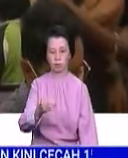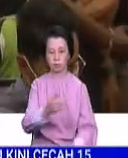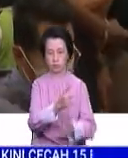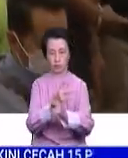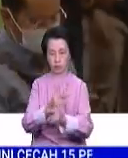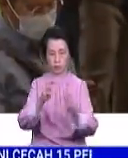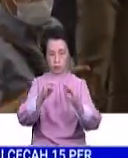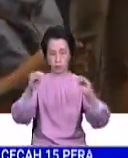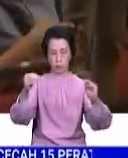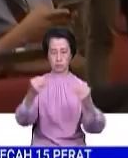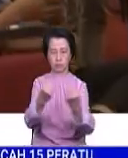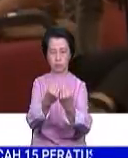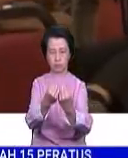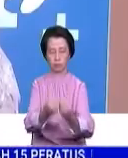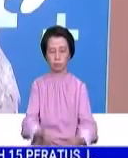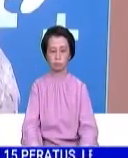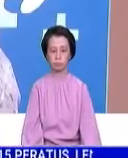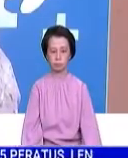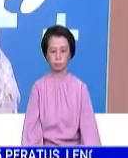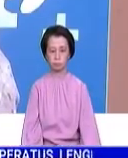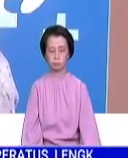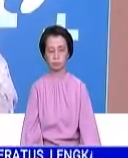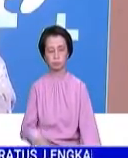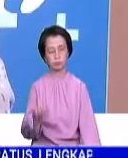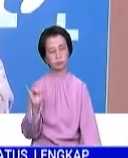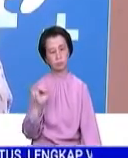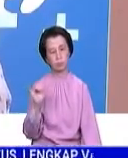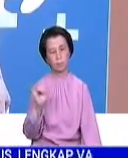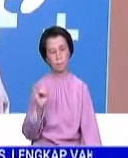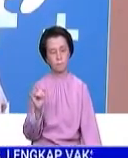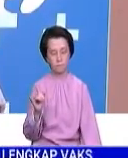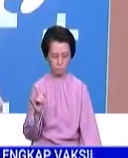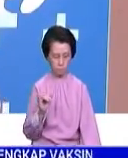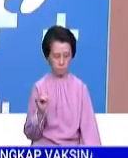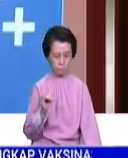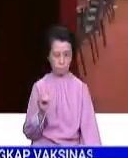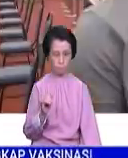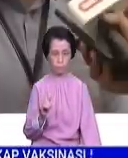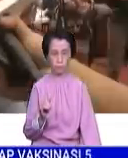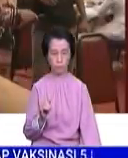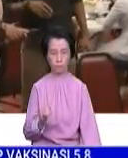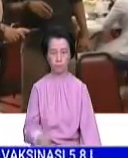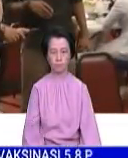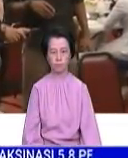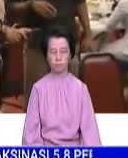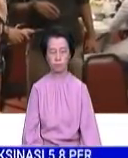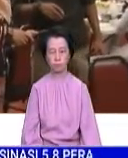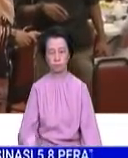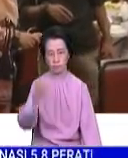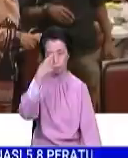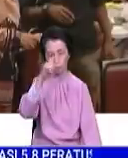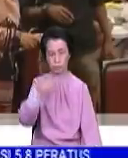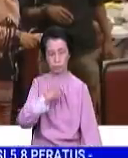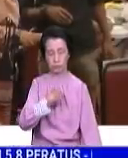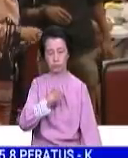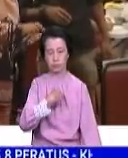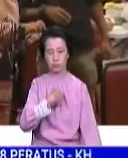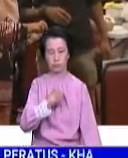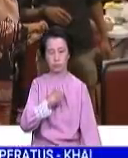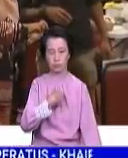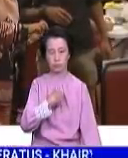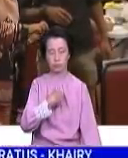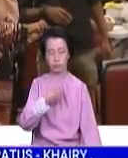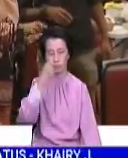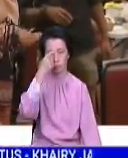lah. Tidak juga lama sangat, terus apa macam 15 minit gitu. Bagi saya, kepentingan